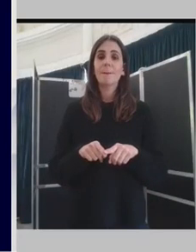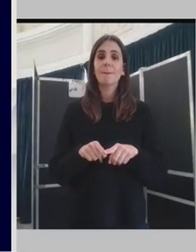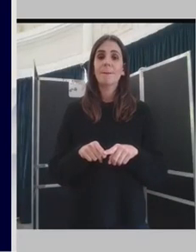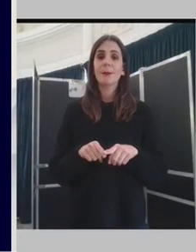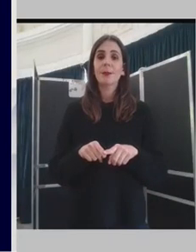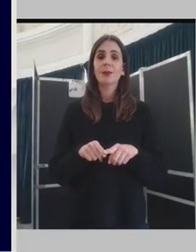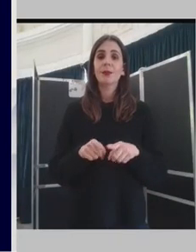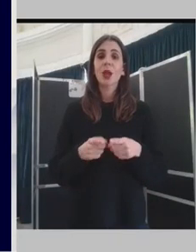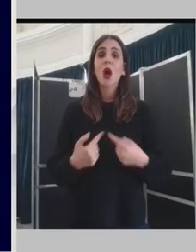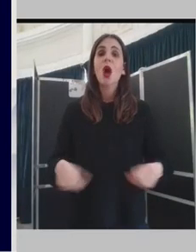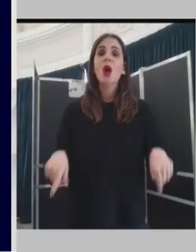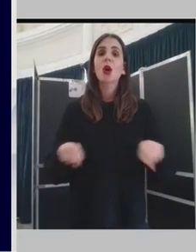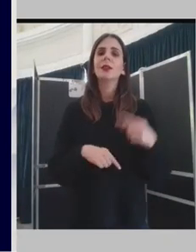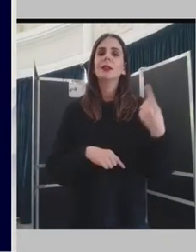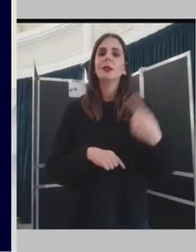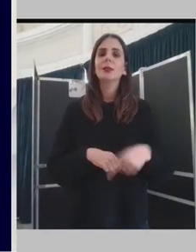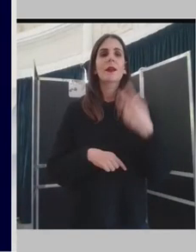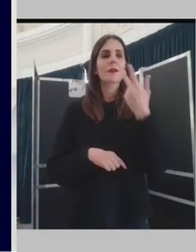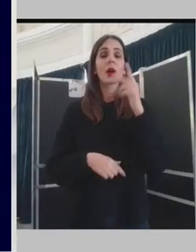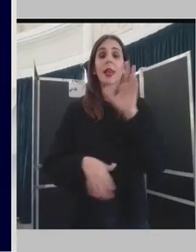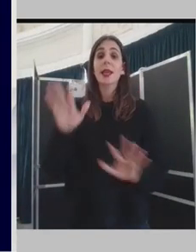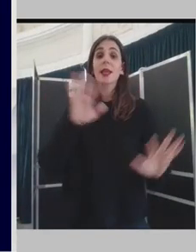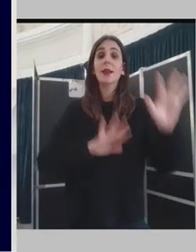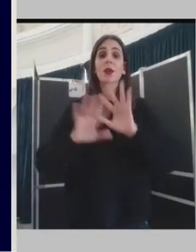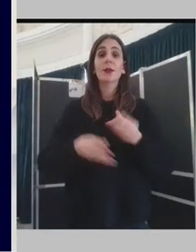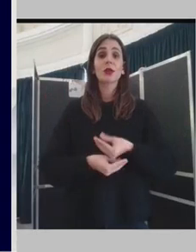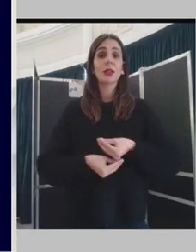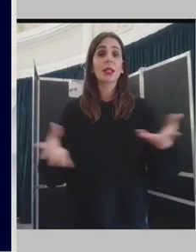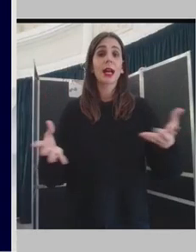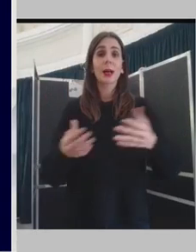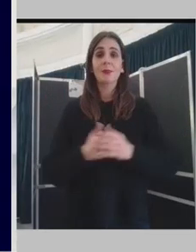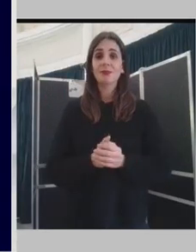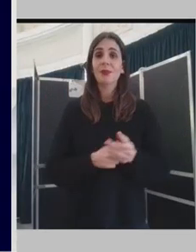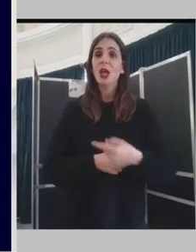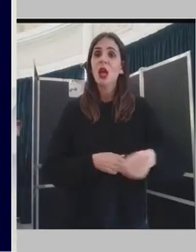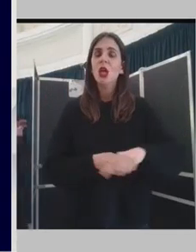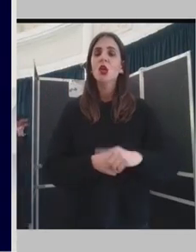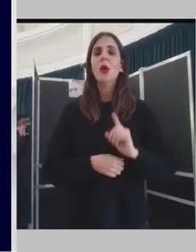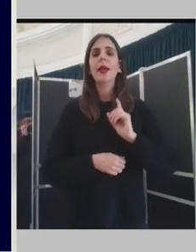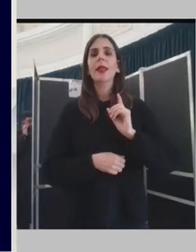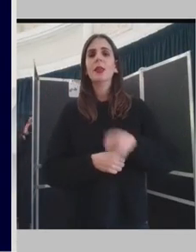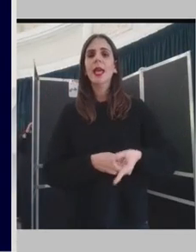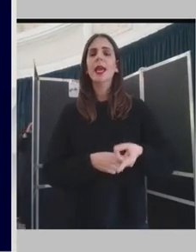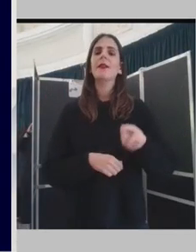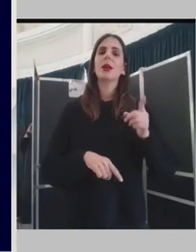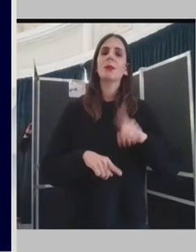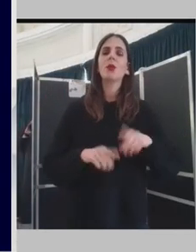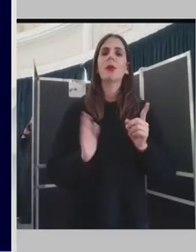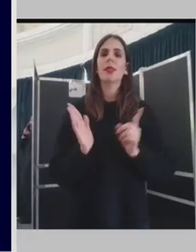vuole praticamente informare, quindi abbiamo il dovere e il diritto di informare, abbiamo magari